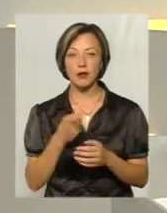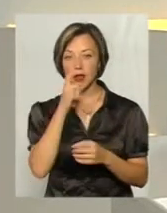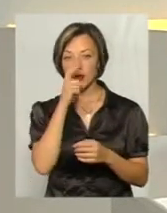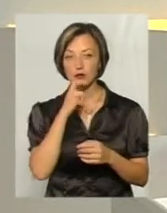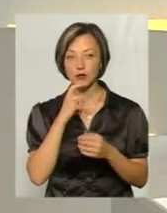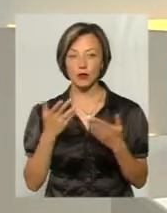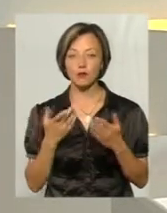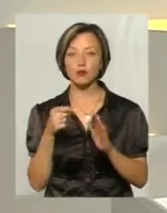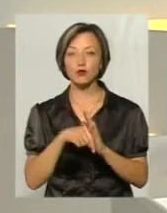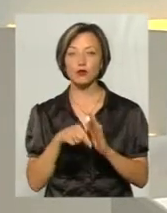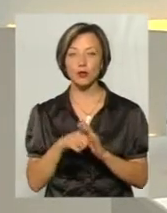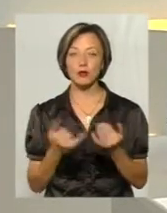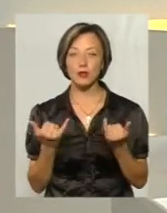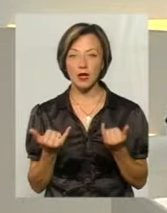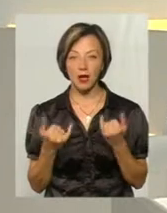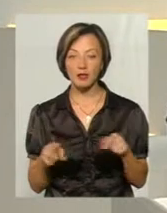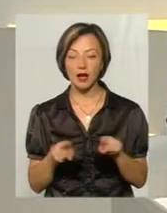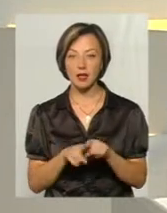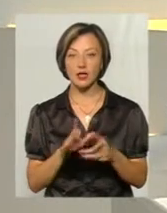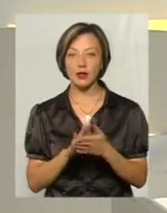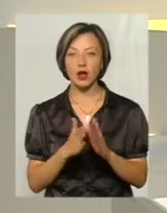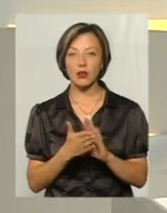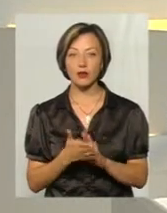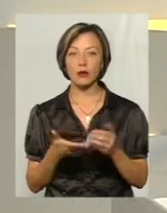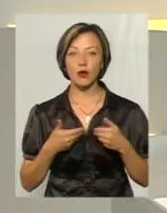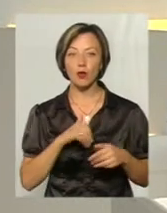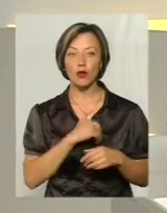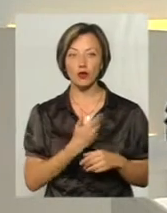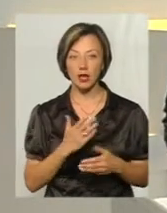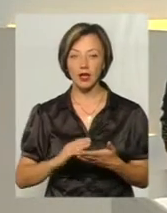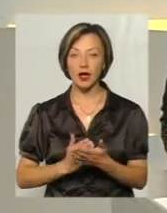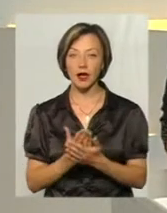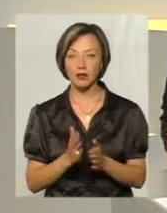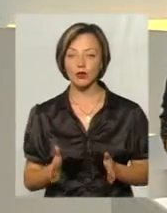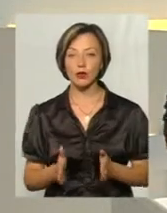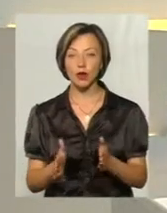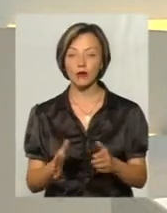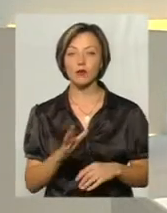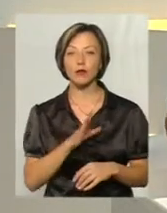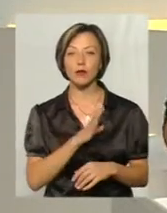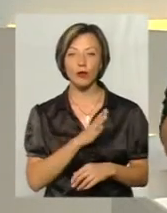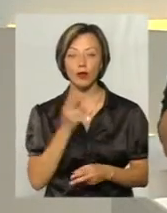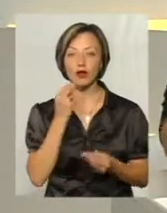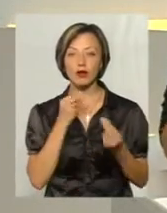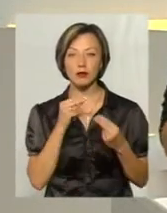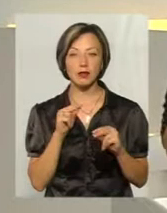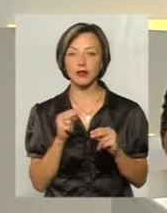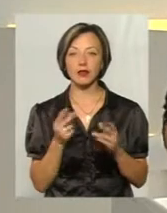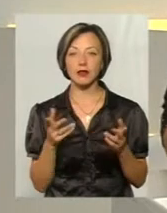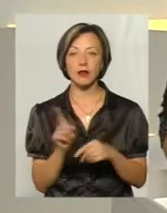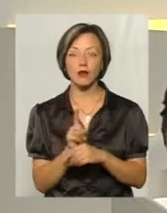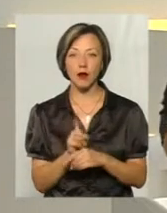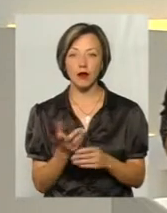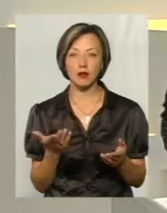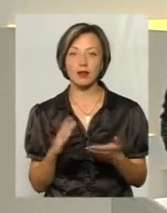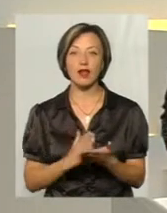розуміємо, в чому зараз склалася така ситуація, що ми хочемо, щоб якість наших доріг була не те, що нормальна,